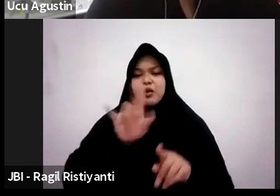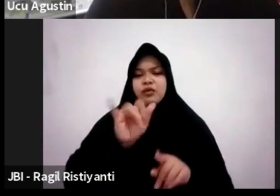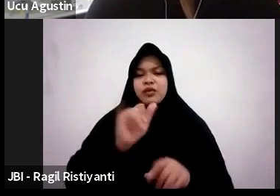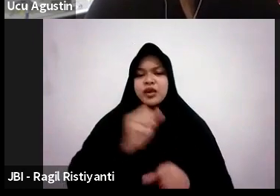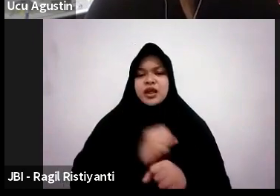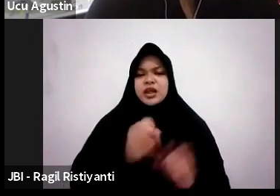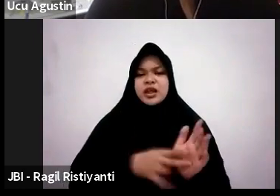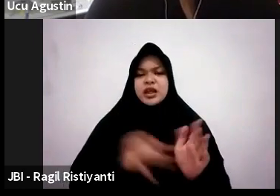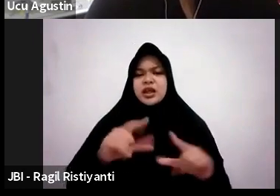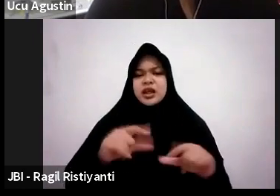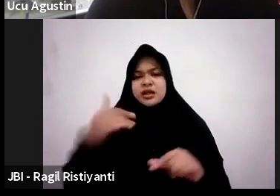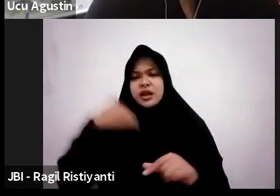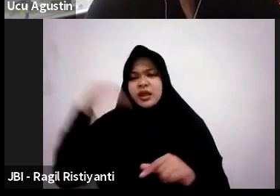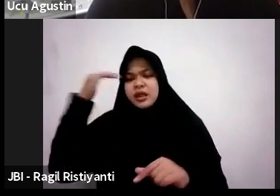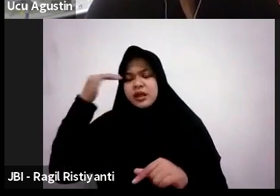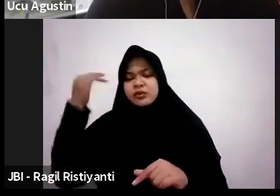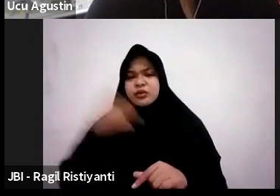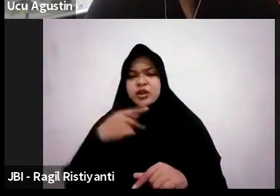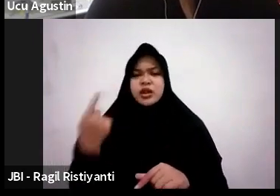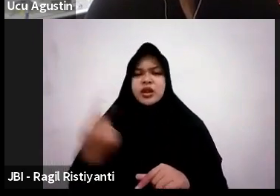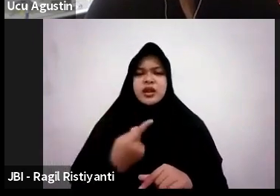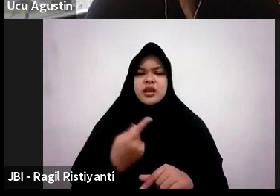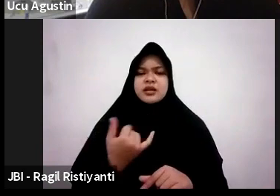atau Virginia dengan kita sekarang